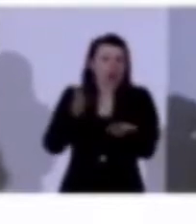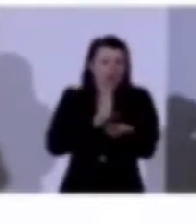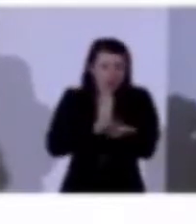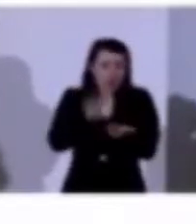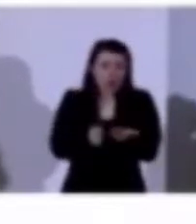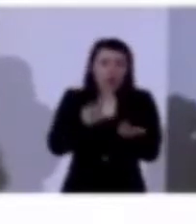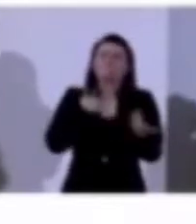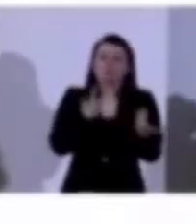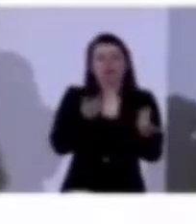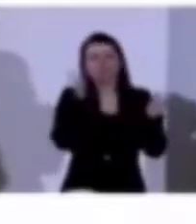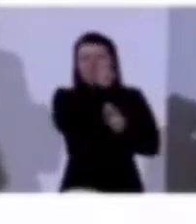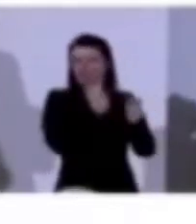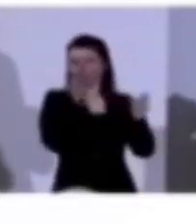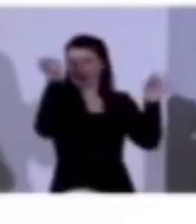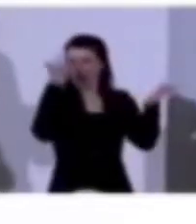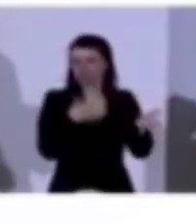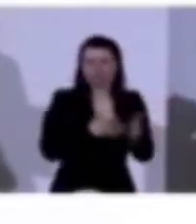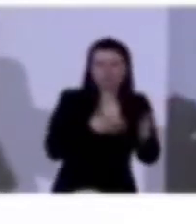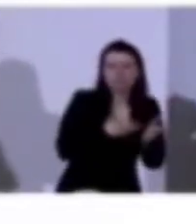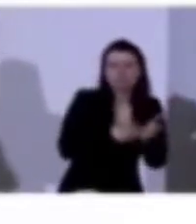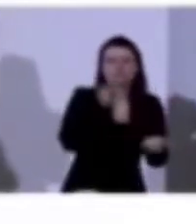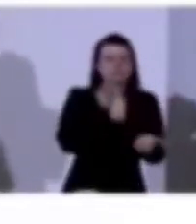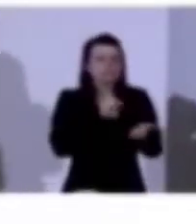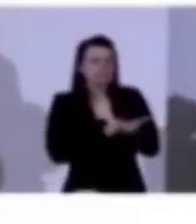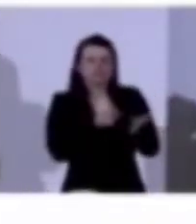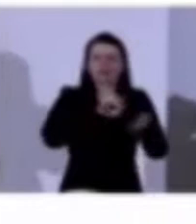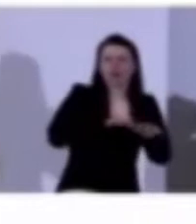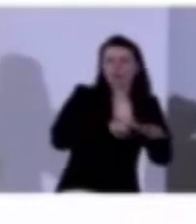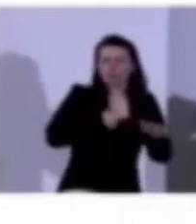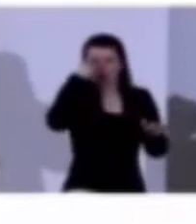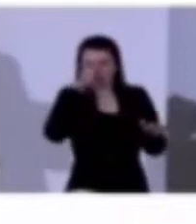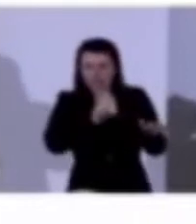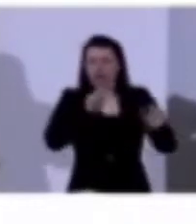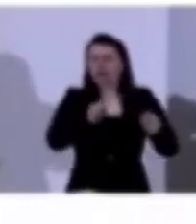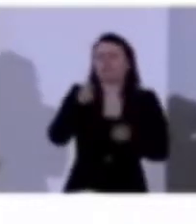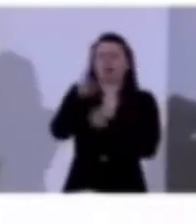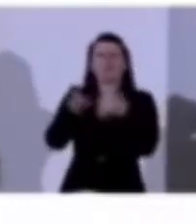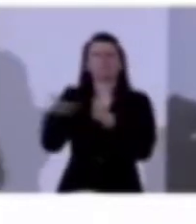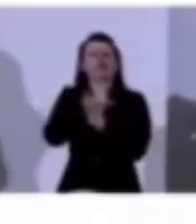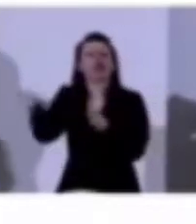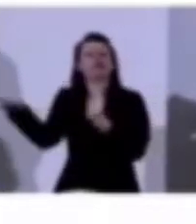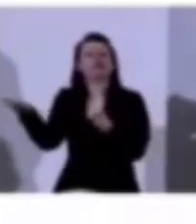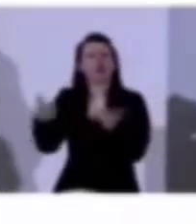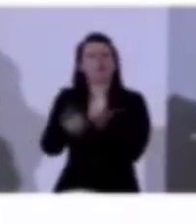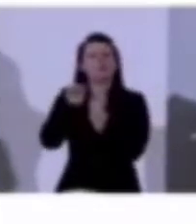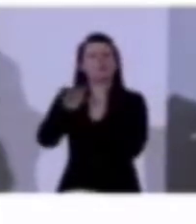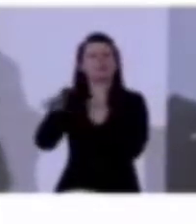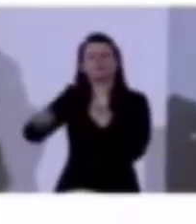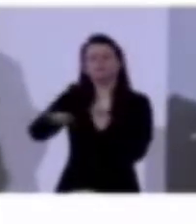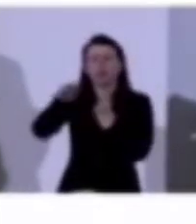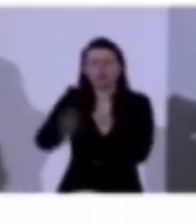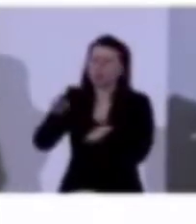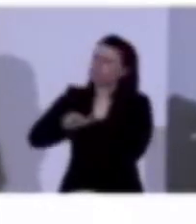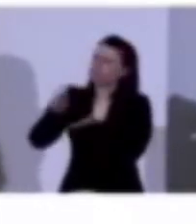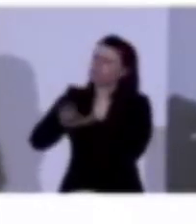diciamo che contesto digitale di effettuare la prenotazione tramite i postini fortini lasceranno la ricevuta tramite il loro smartphone della loro stampantina